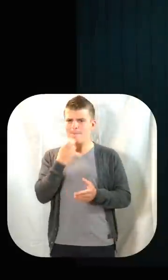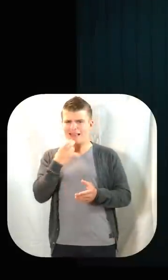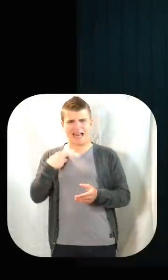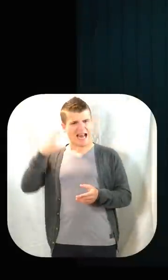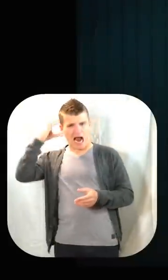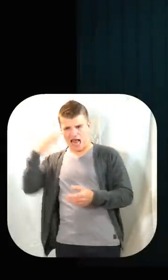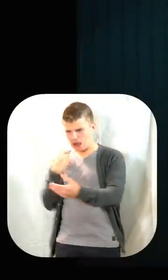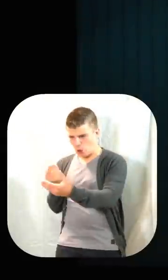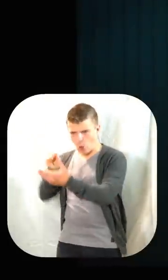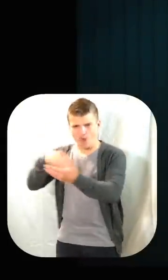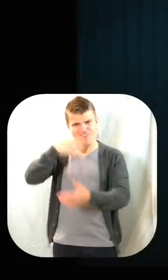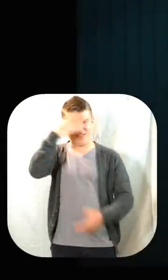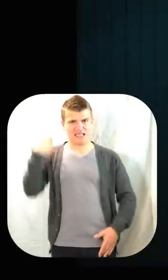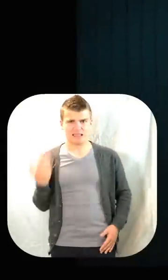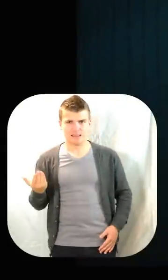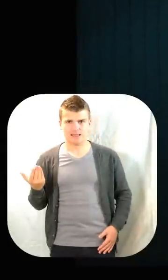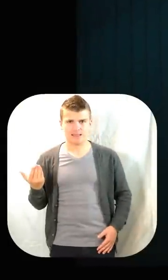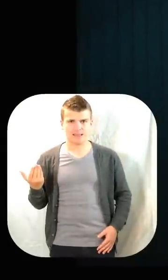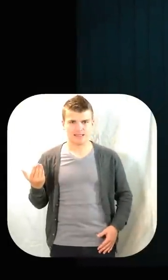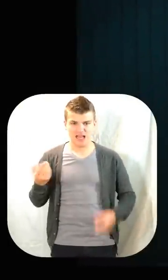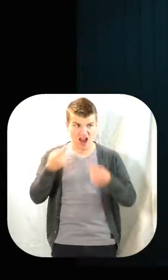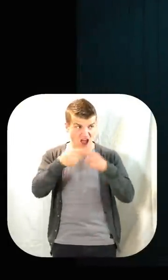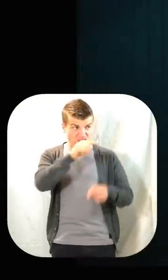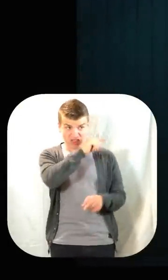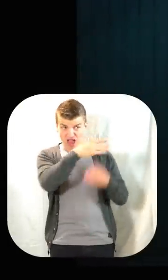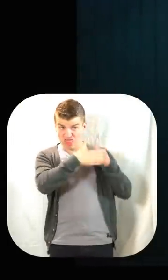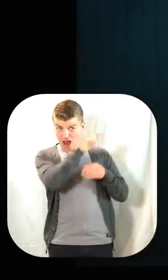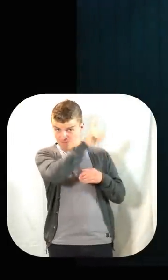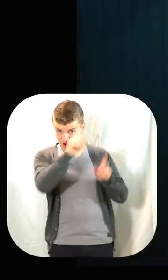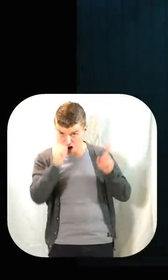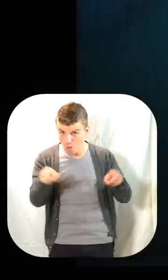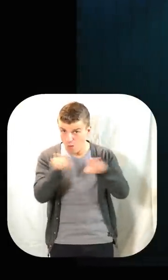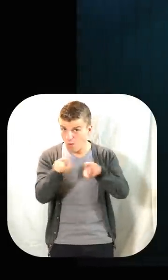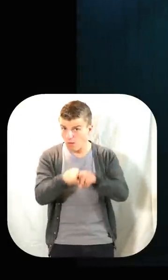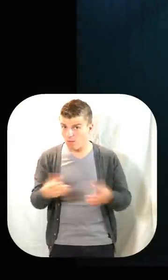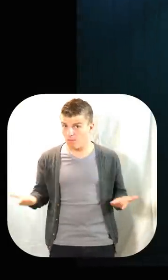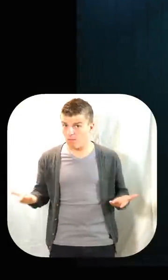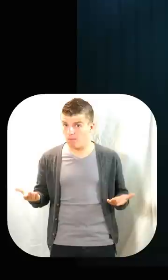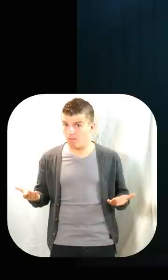gemacht. Dass den anderen auch so geht in der Nachbarschaft?